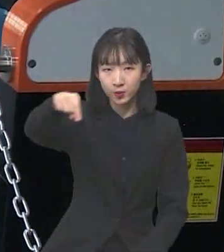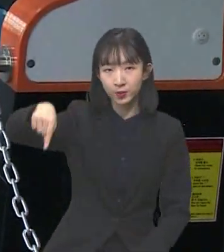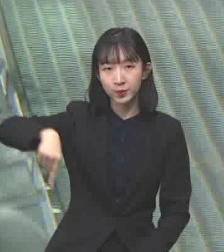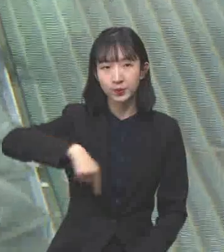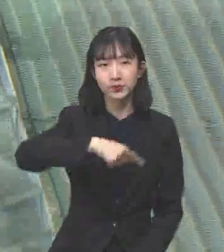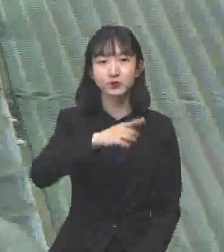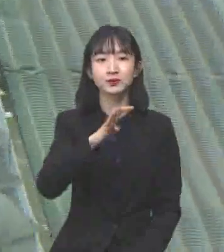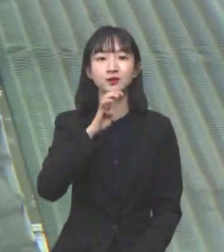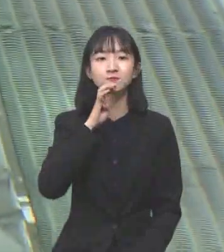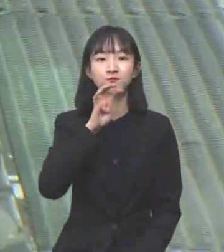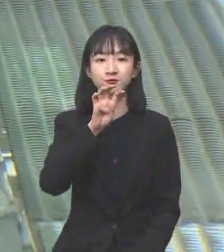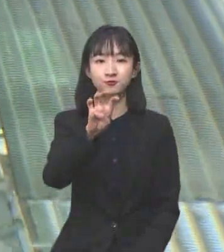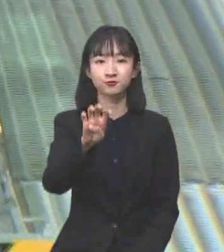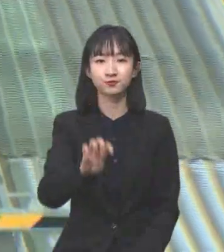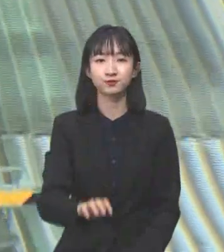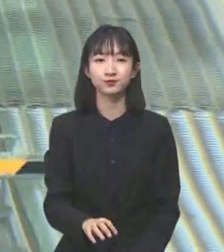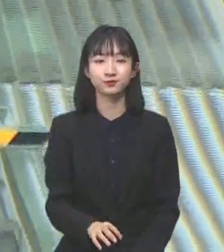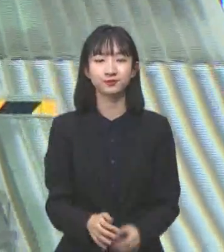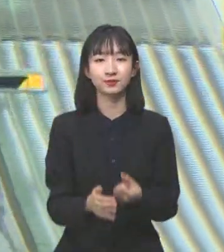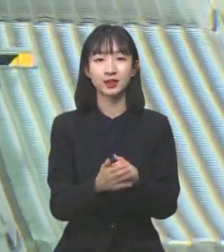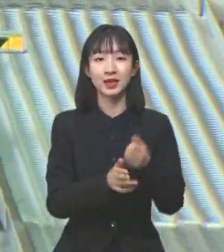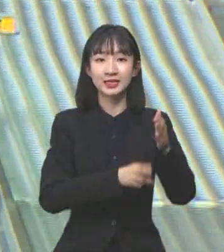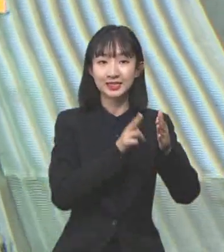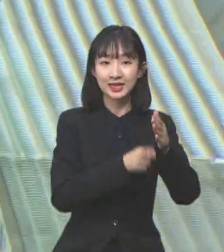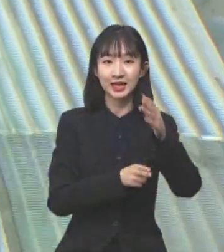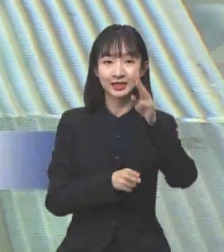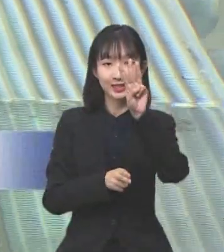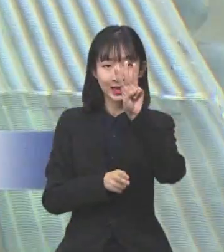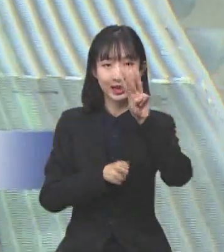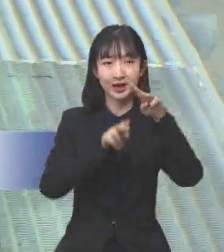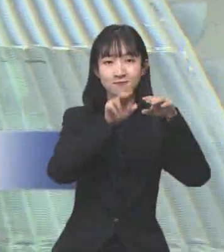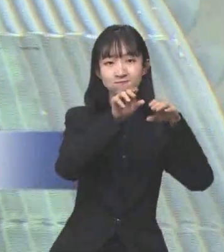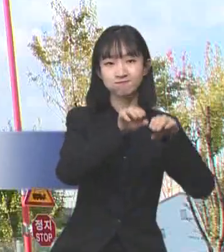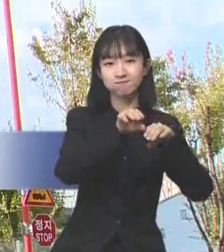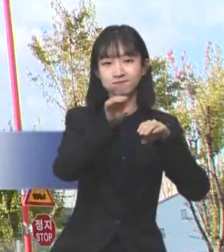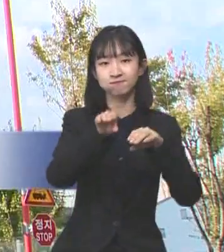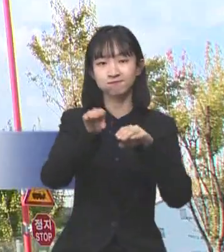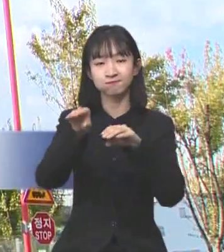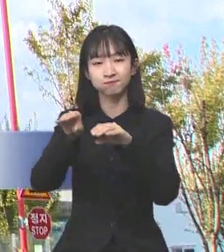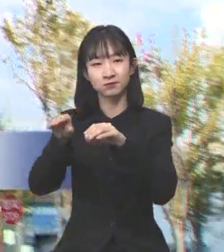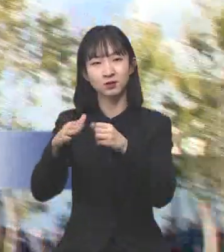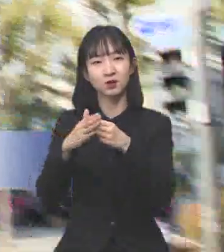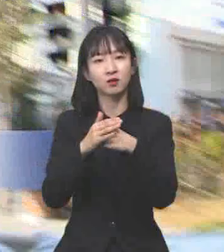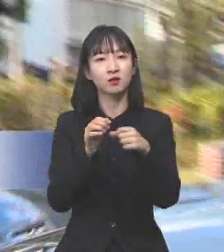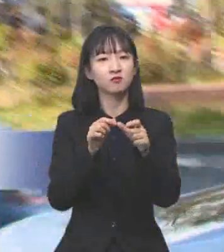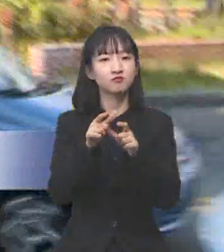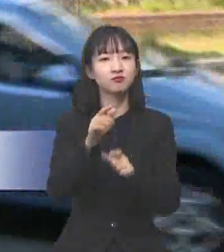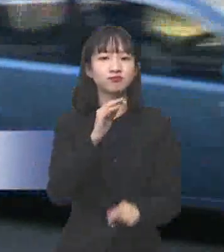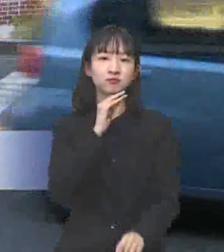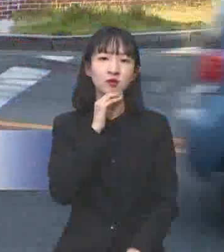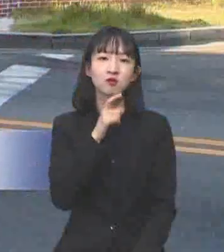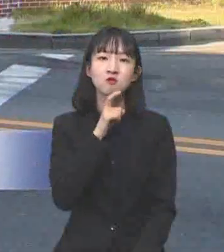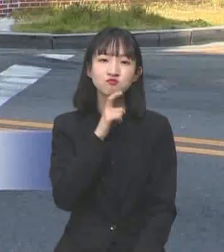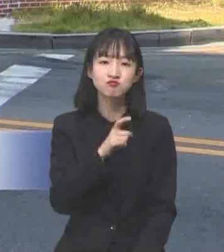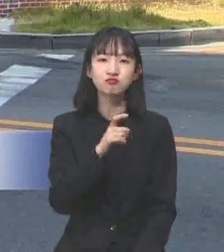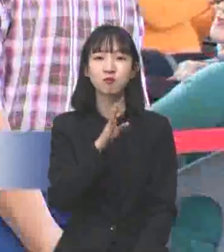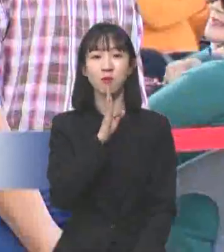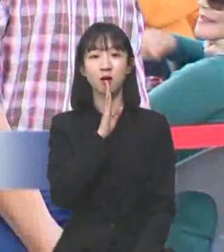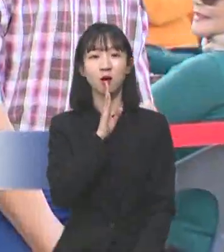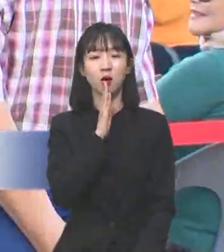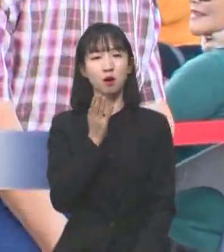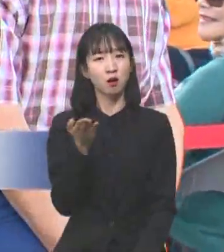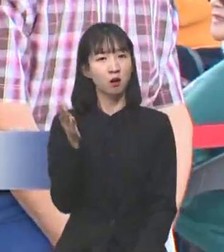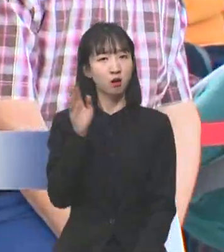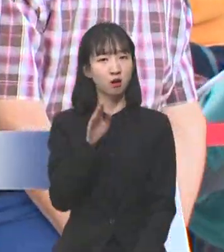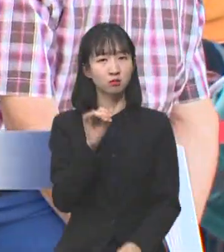소요됩니다 열차 3대가 동시에 운행에 평균 배차간격은 10여분 암 파 하지만 어찌된 일인지 열차를 타려면